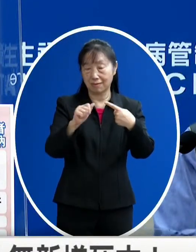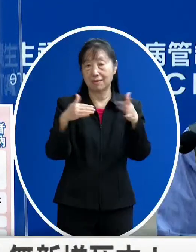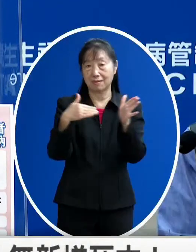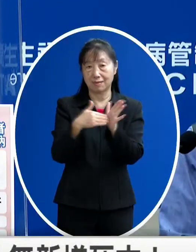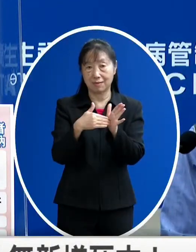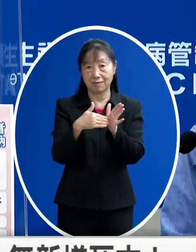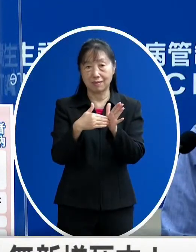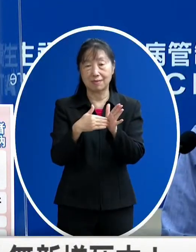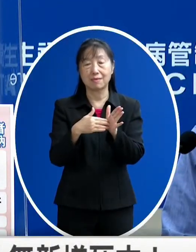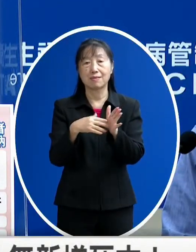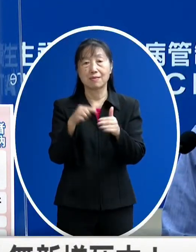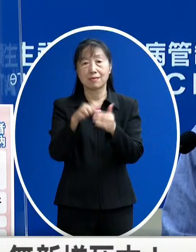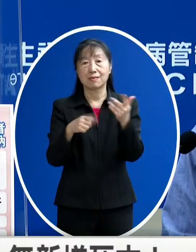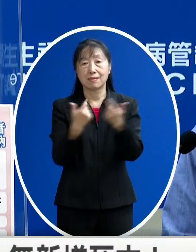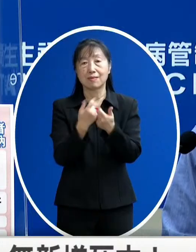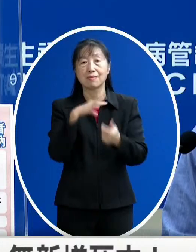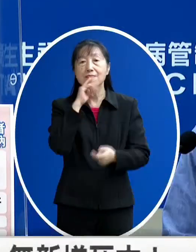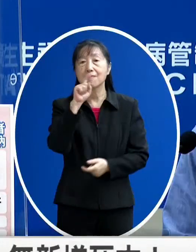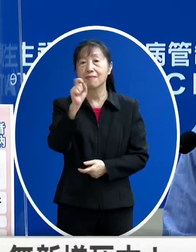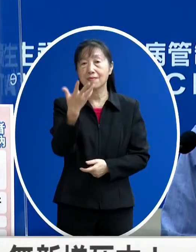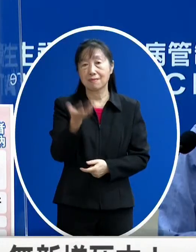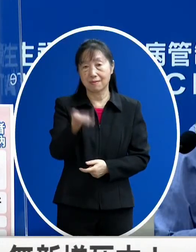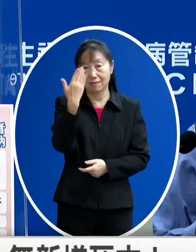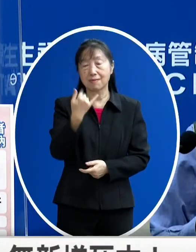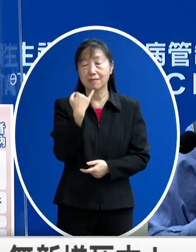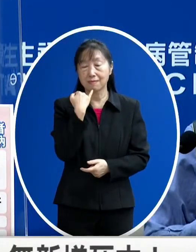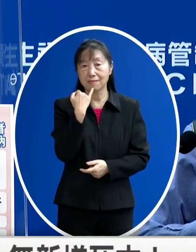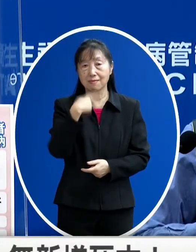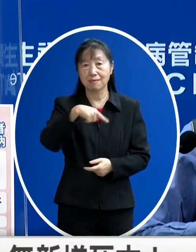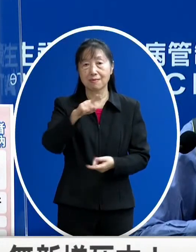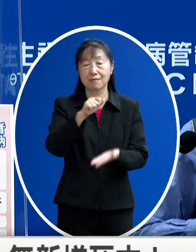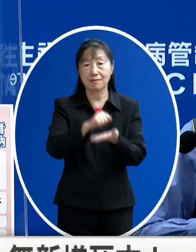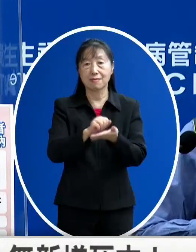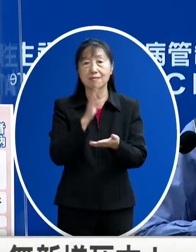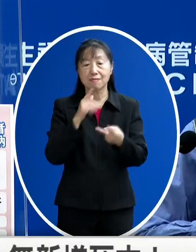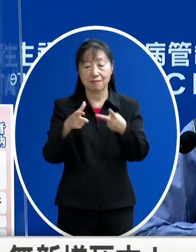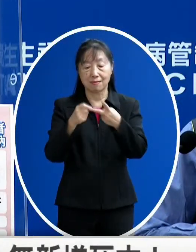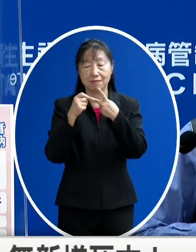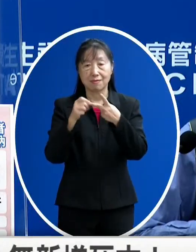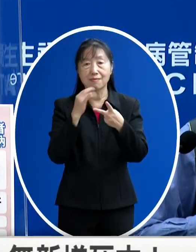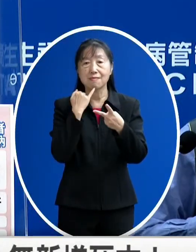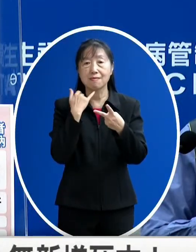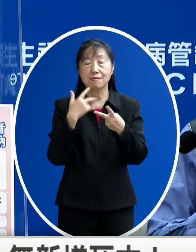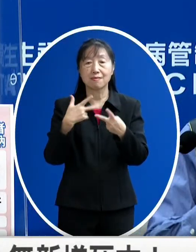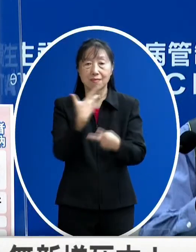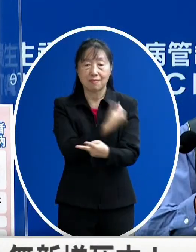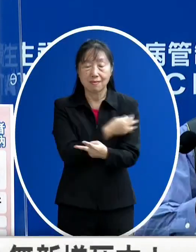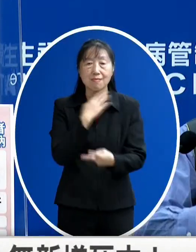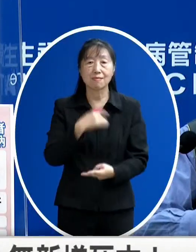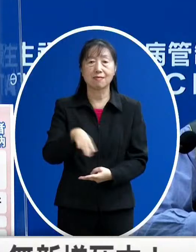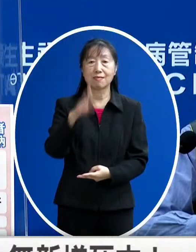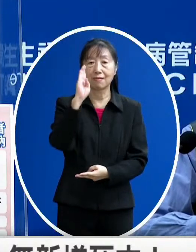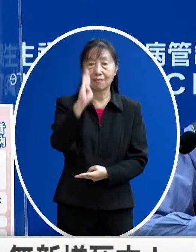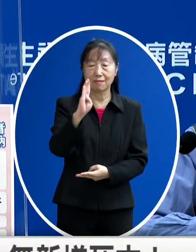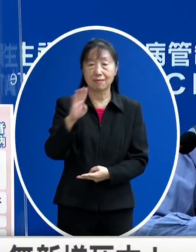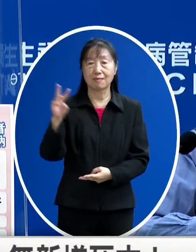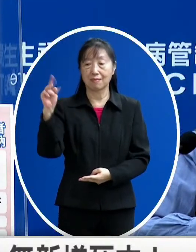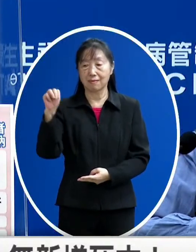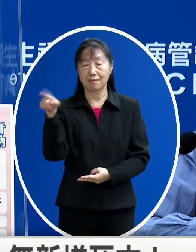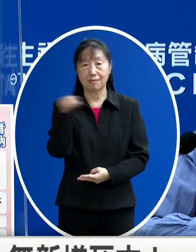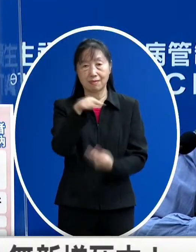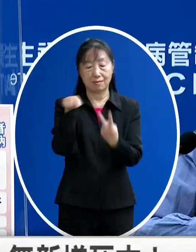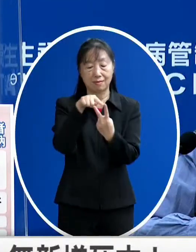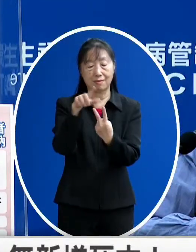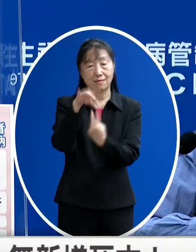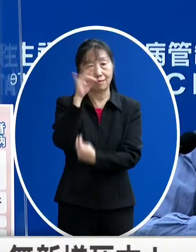苗，那当然要18岁以上的民众。那第二剂是可以混打B N T 或者莫德纳，都可